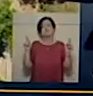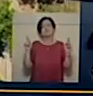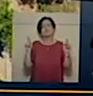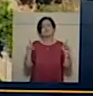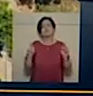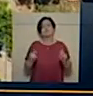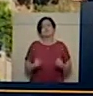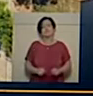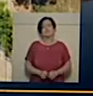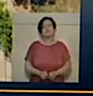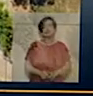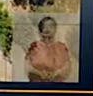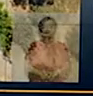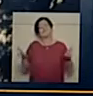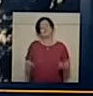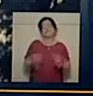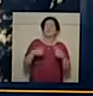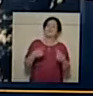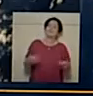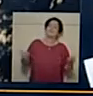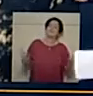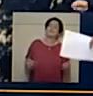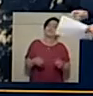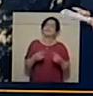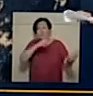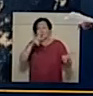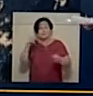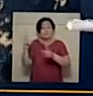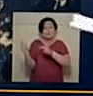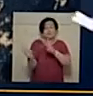σημερινή συζήτηση να είναι εκατοντάδες.